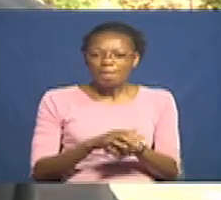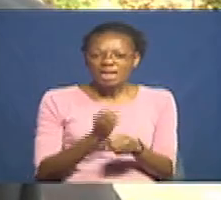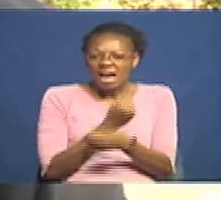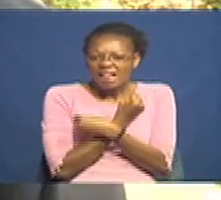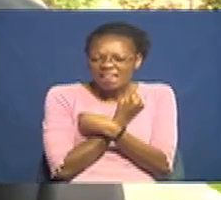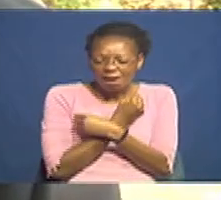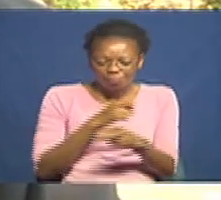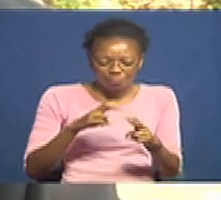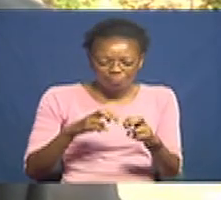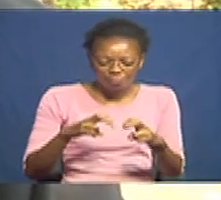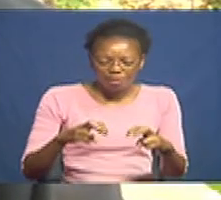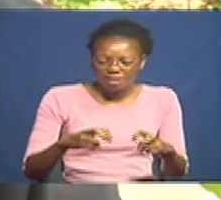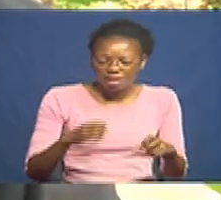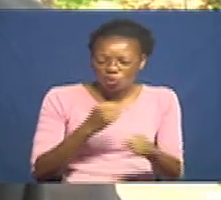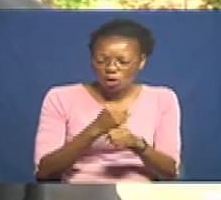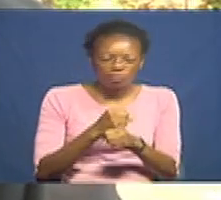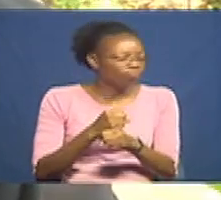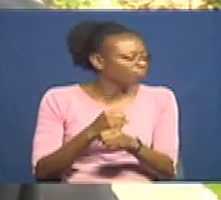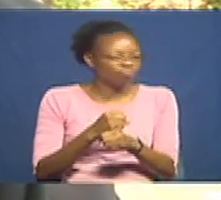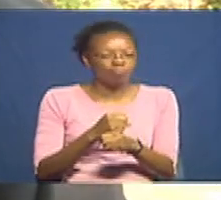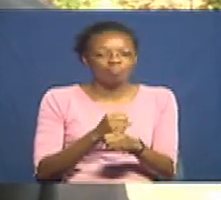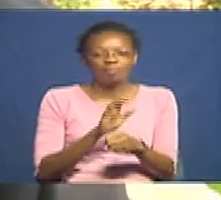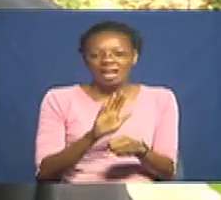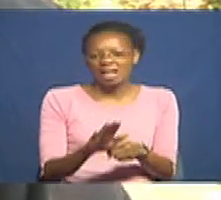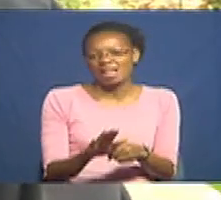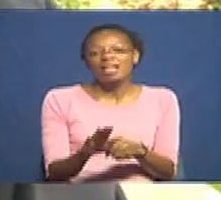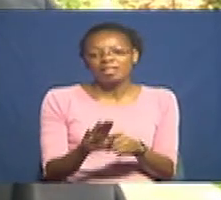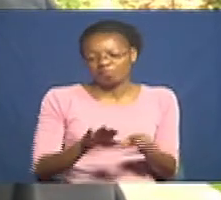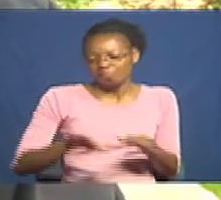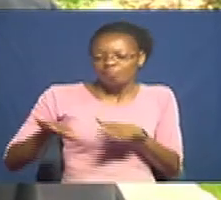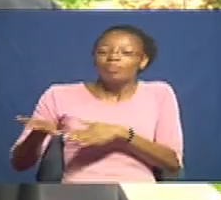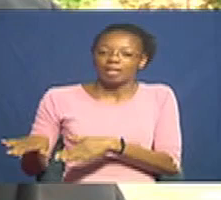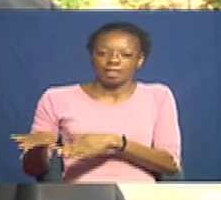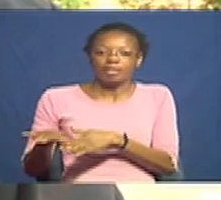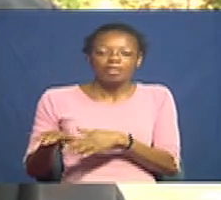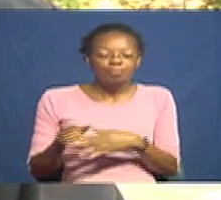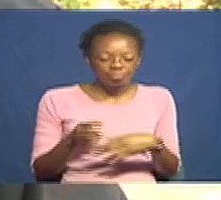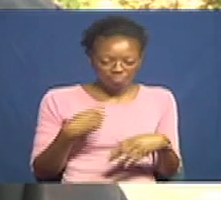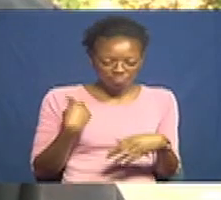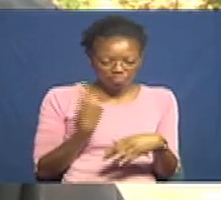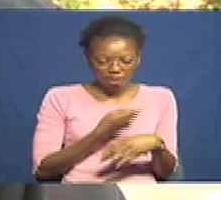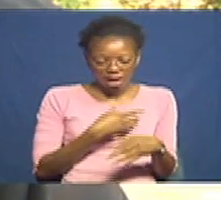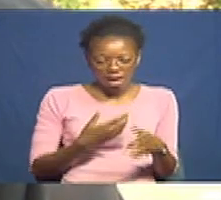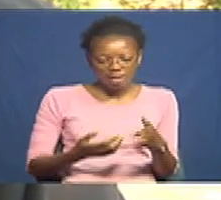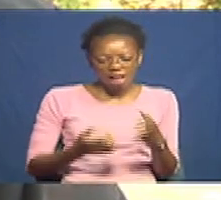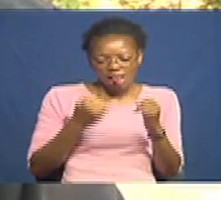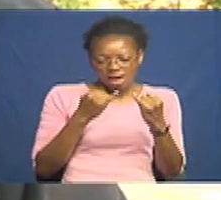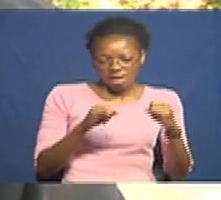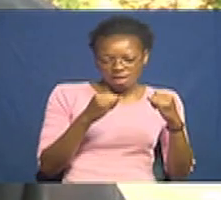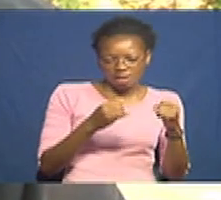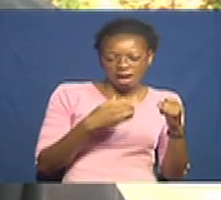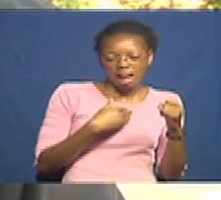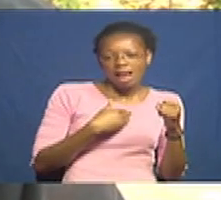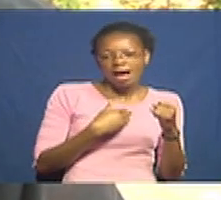the resources, and really tunaweza kuinform Kenya zile resources